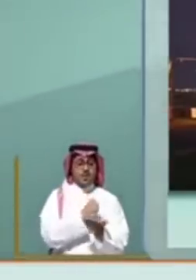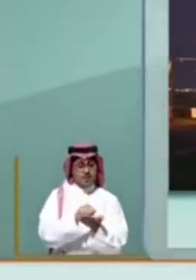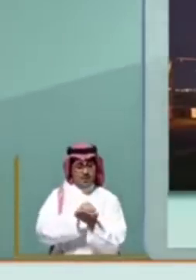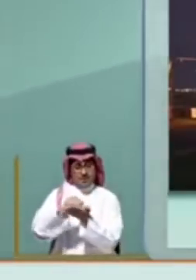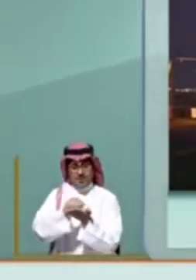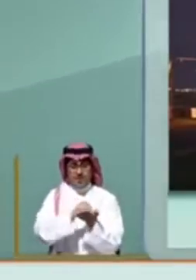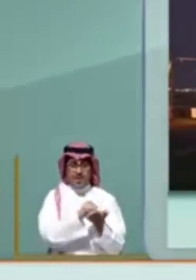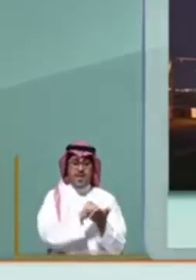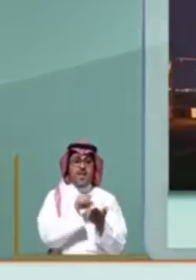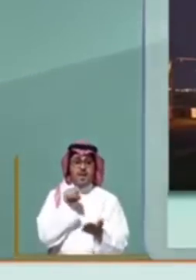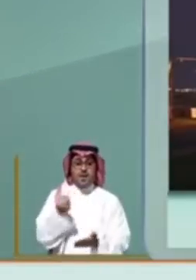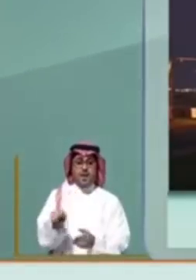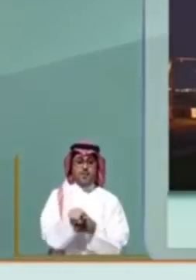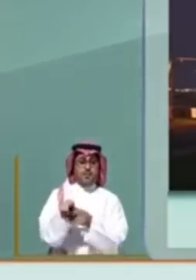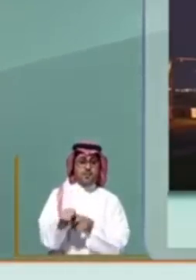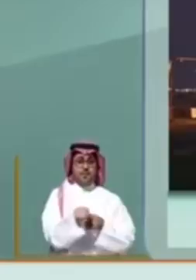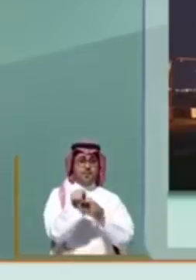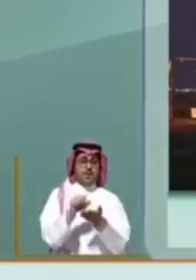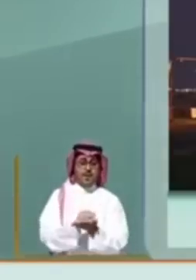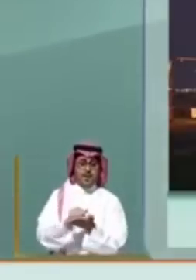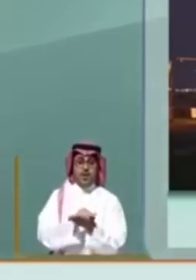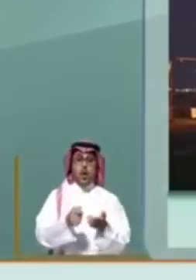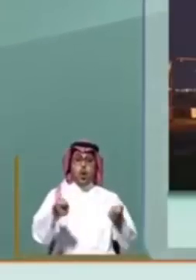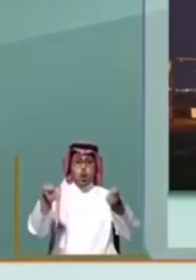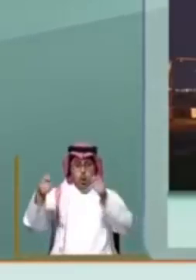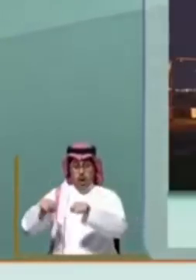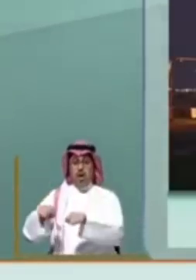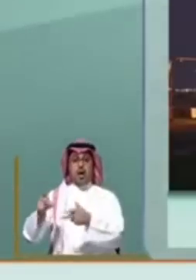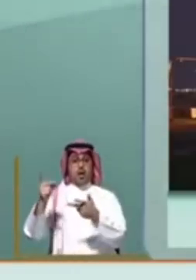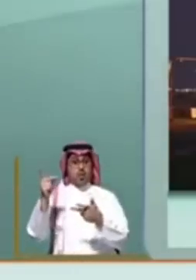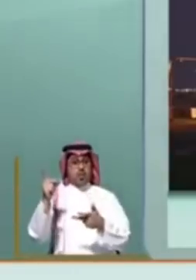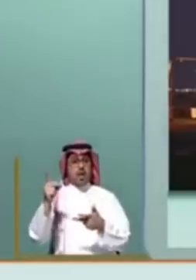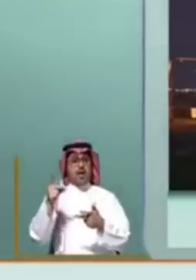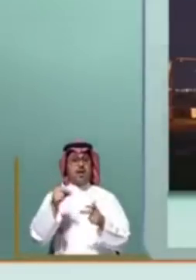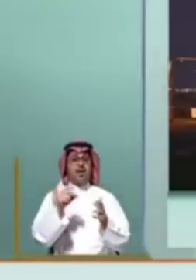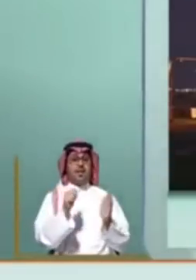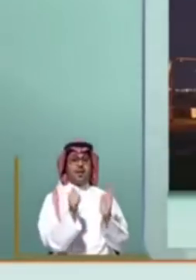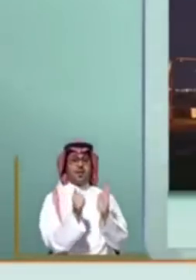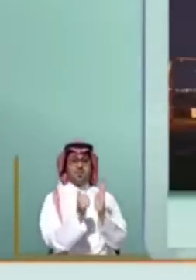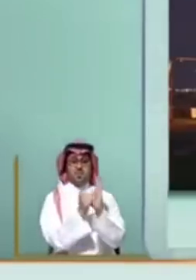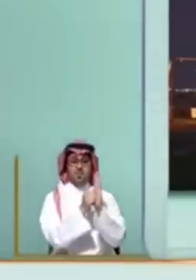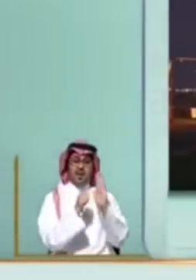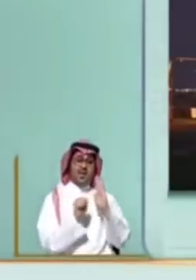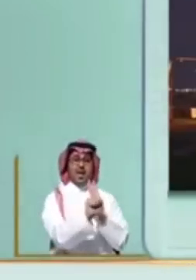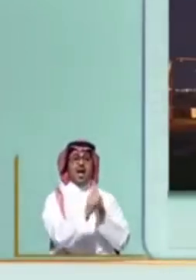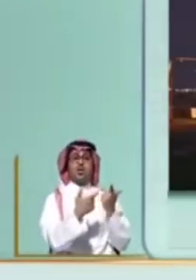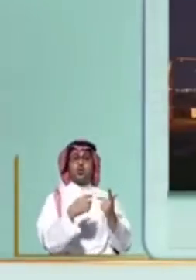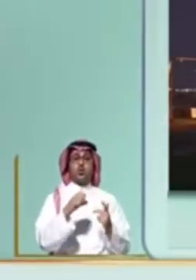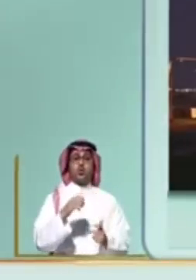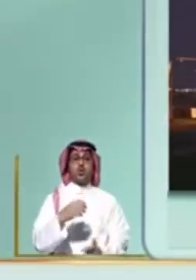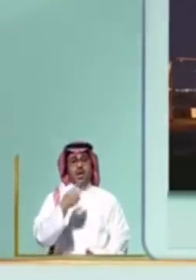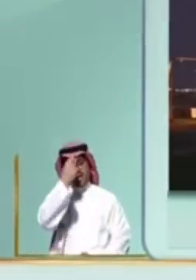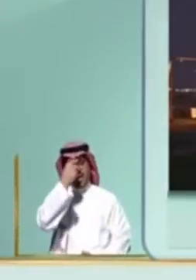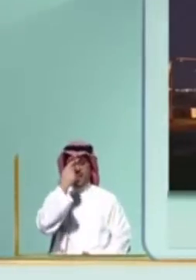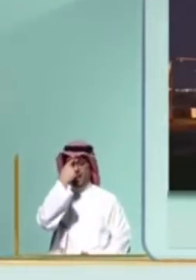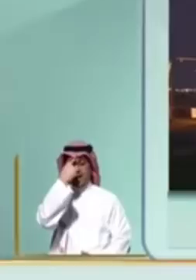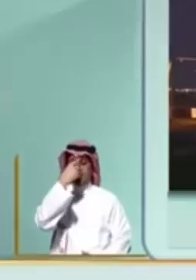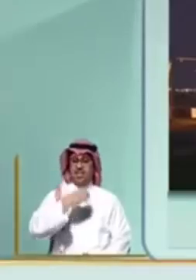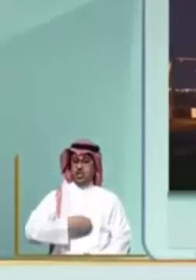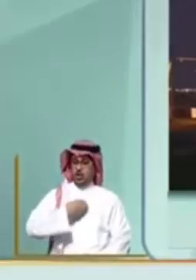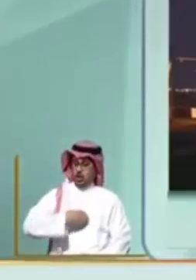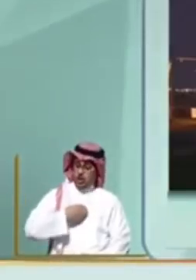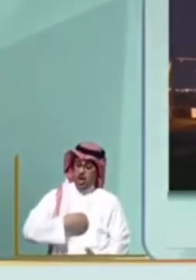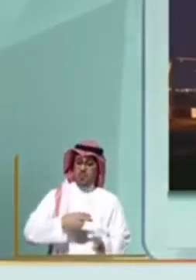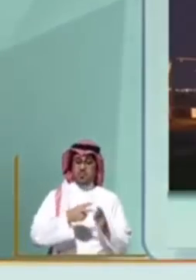المواقع، بالإضافة إلى إغلاق مجموعة من مواقع سكن العمال المخالفة بمشاركة اللجنة